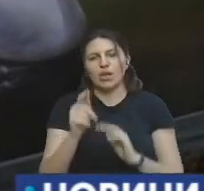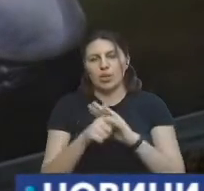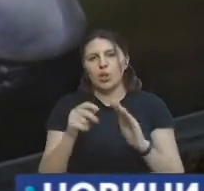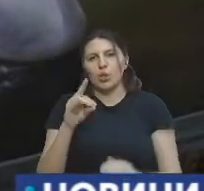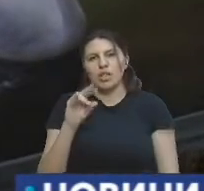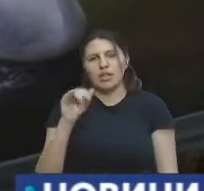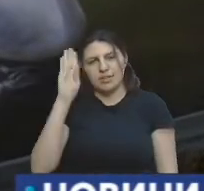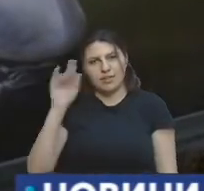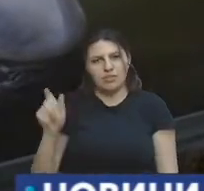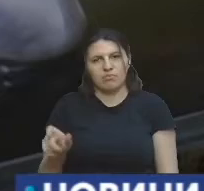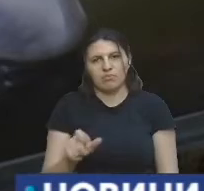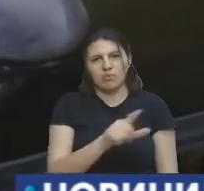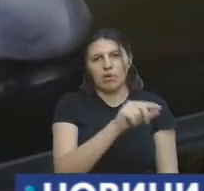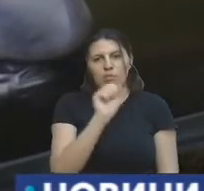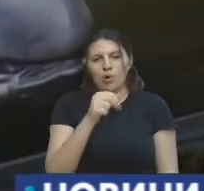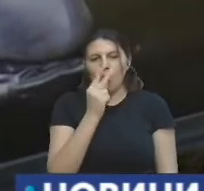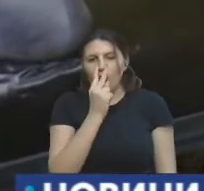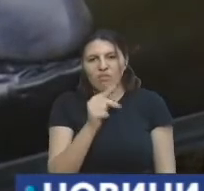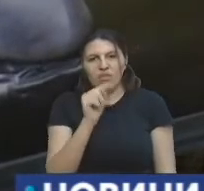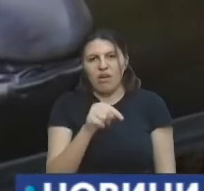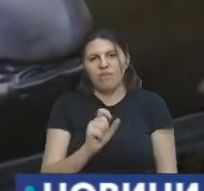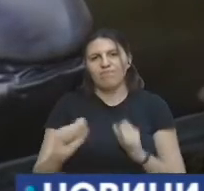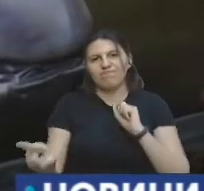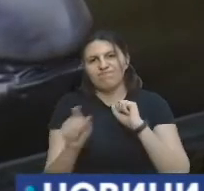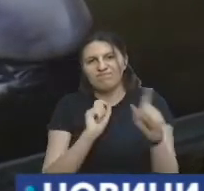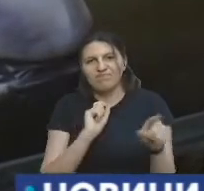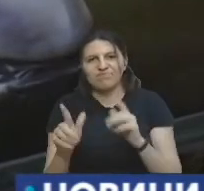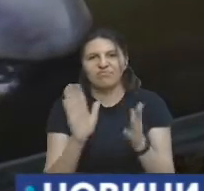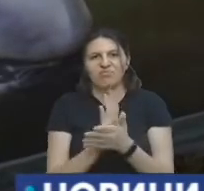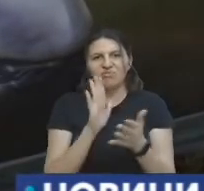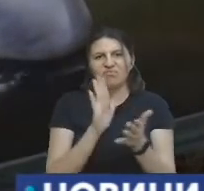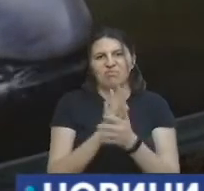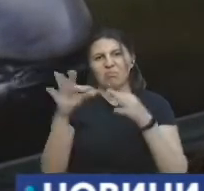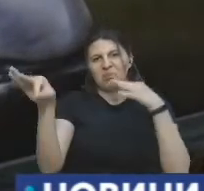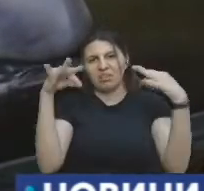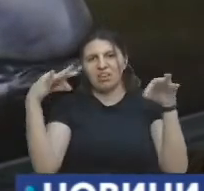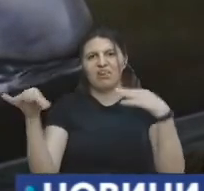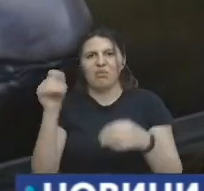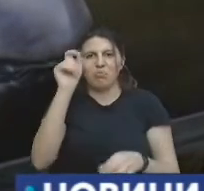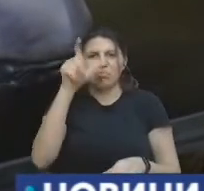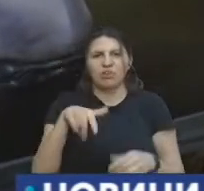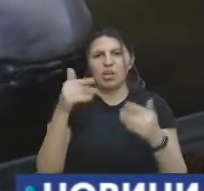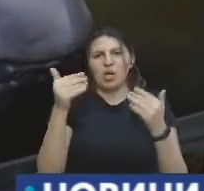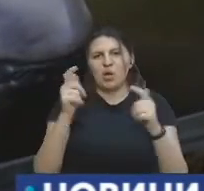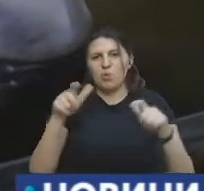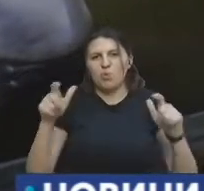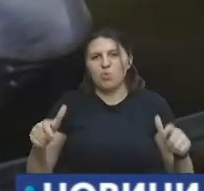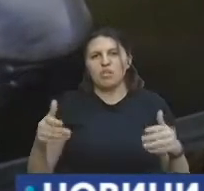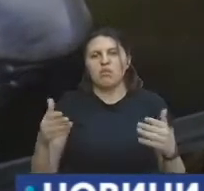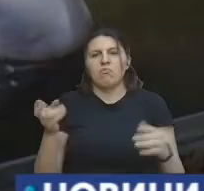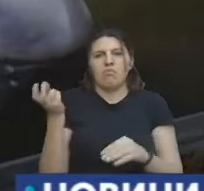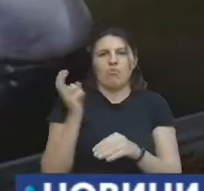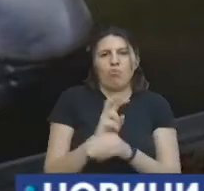что там валяются бутылки, валяются пакеты. Просто люди приходят, отдыхают и за собой не убирают.